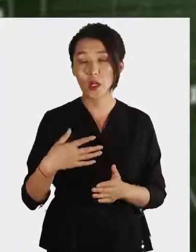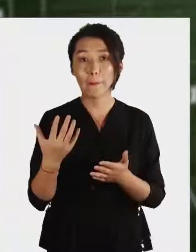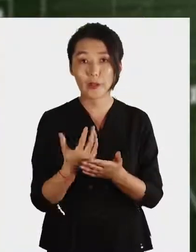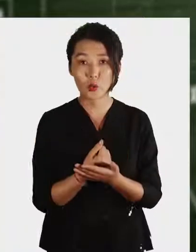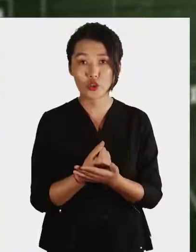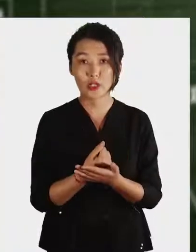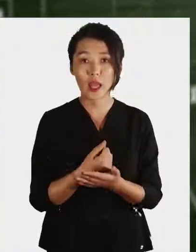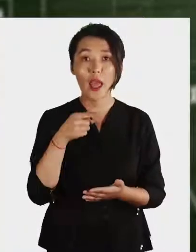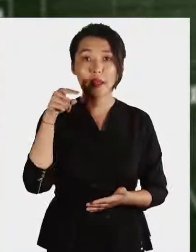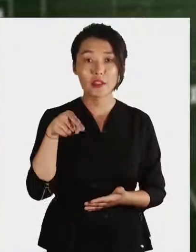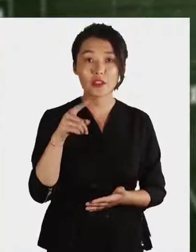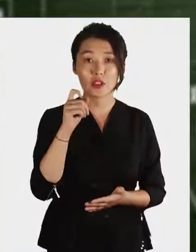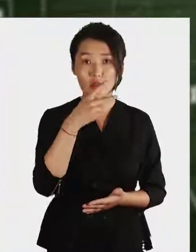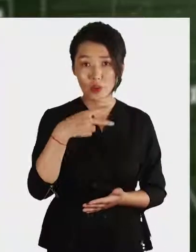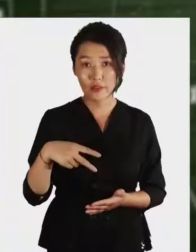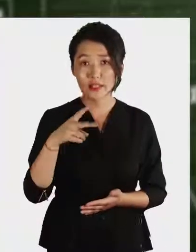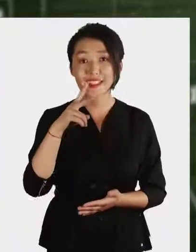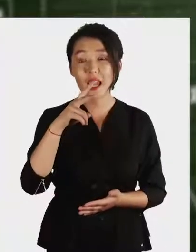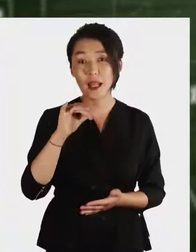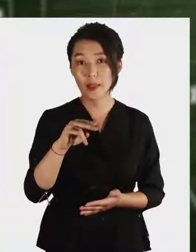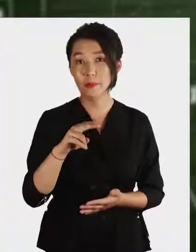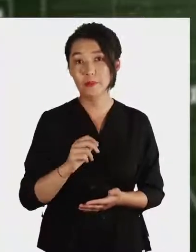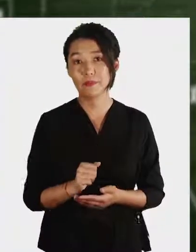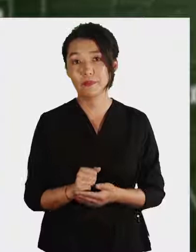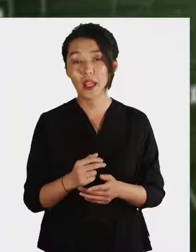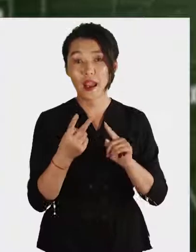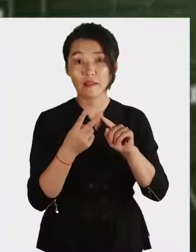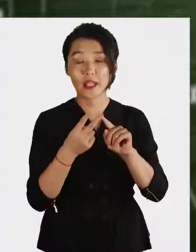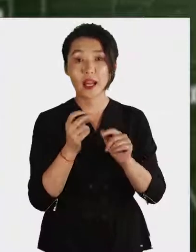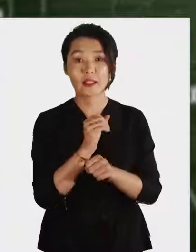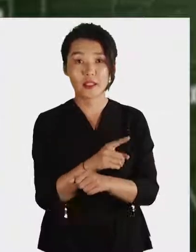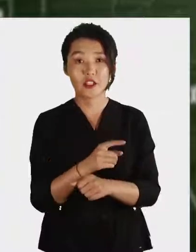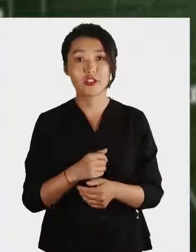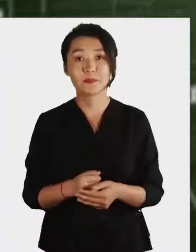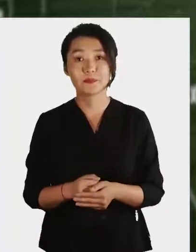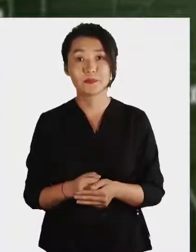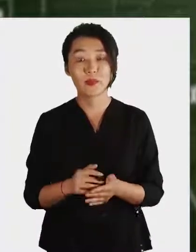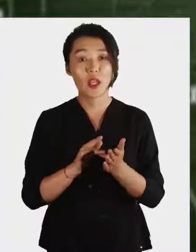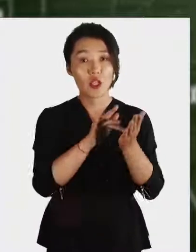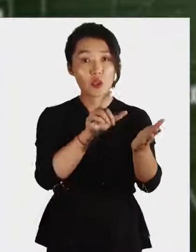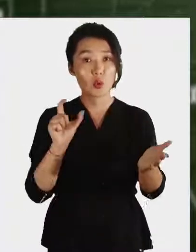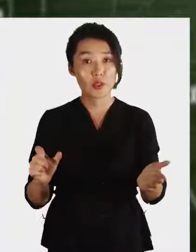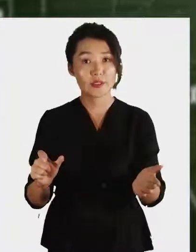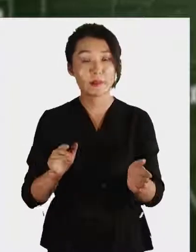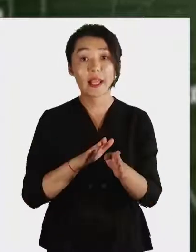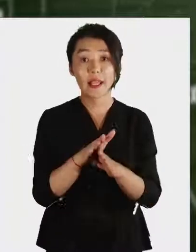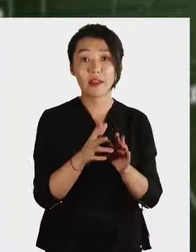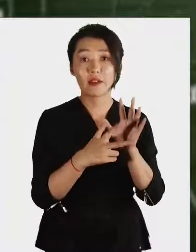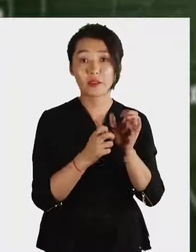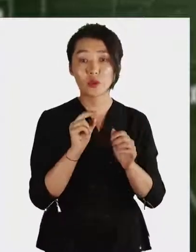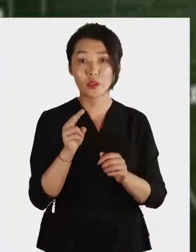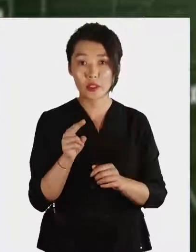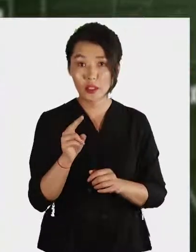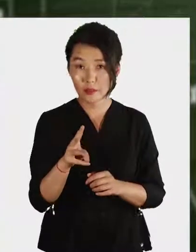Получили 1120 лип. Вторая задача. Турист проехал 800 километров,